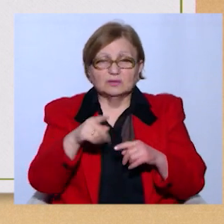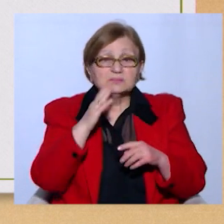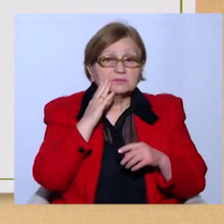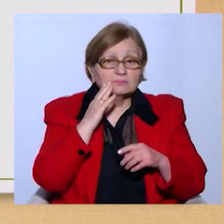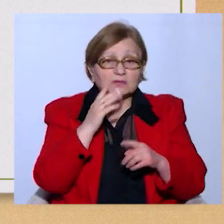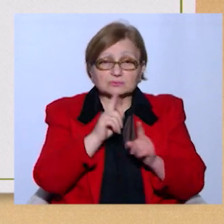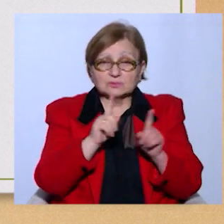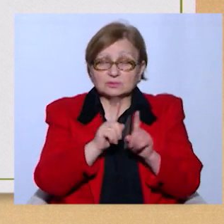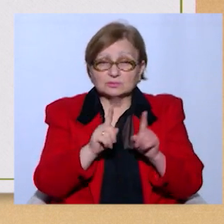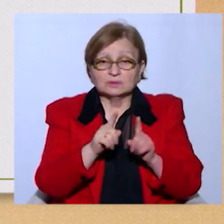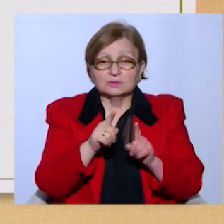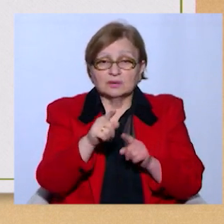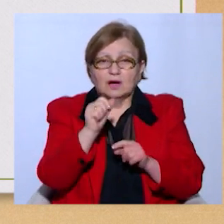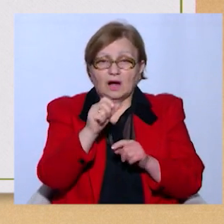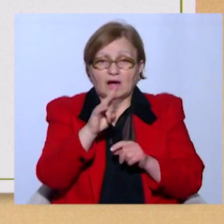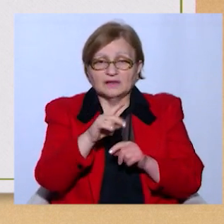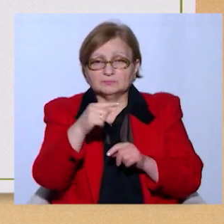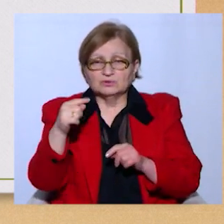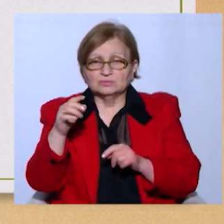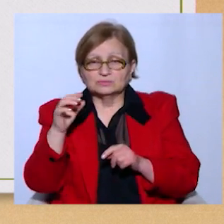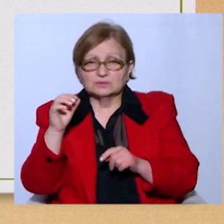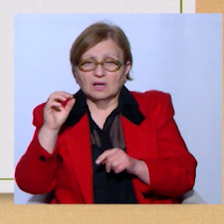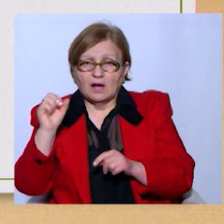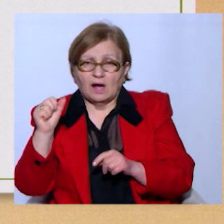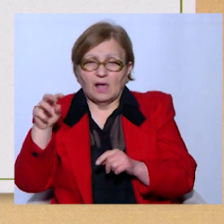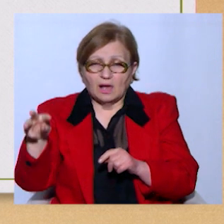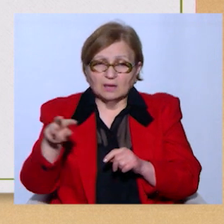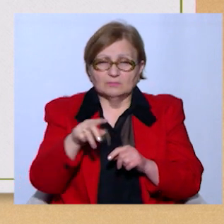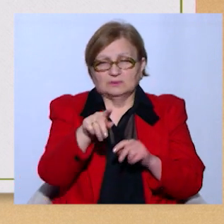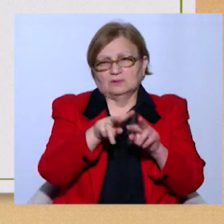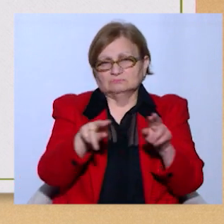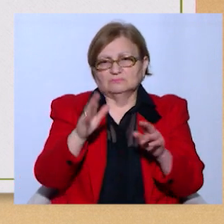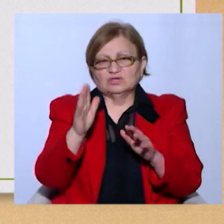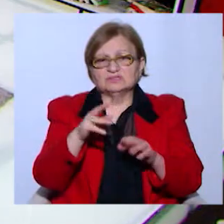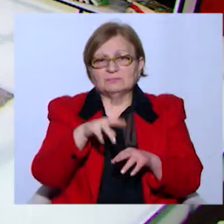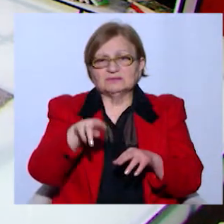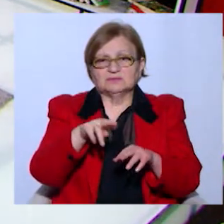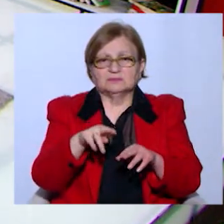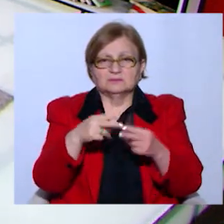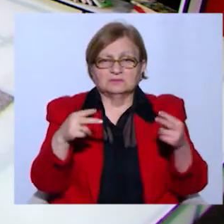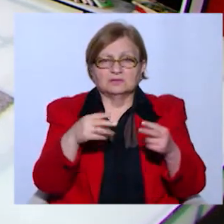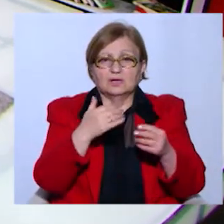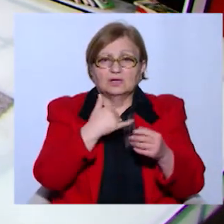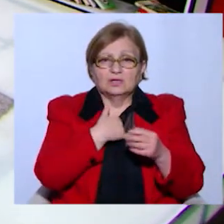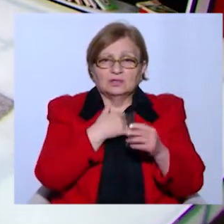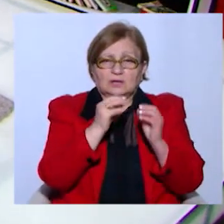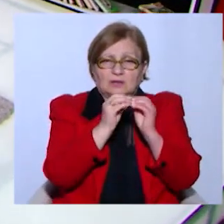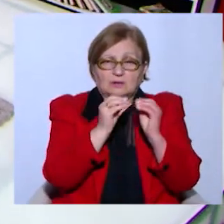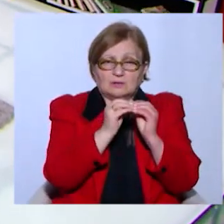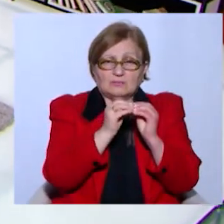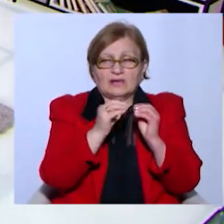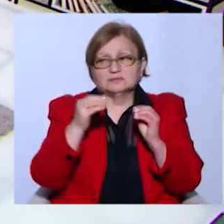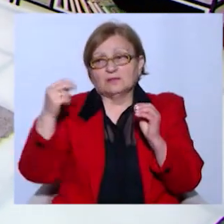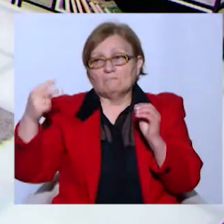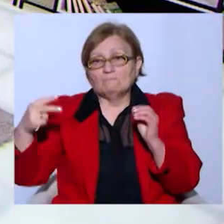რომ a-ს მინუს a-m შეფარდებული n მინუს m-თან ესეც d-ს ტოლი არის. მაგალითად, თუ გვექნება მე-10 და მე-20